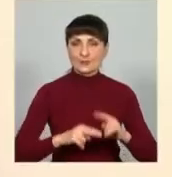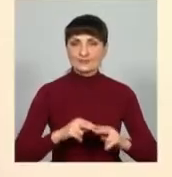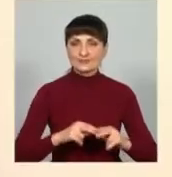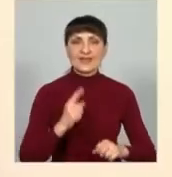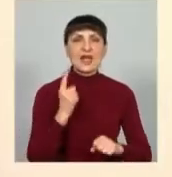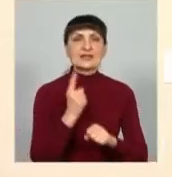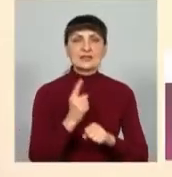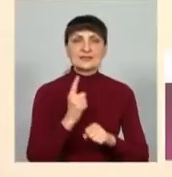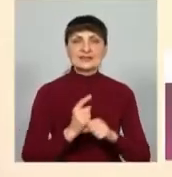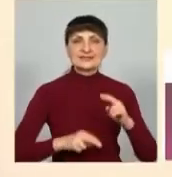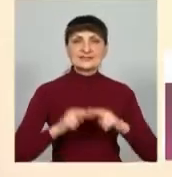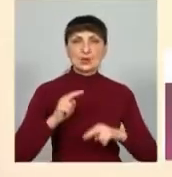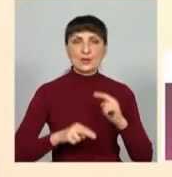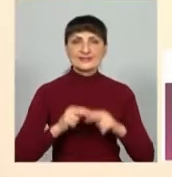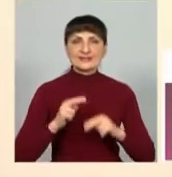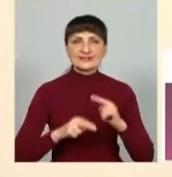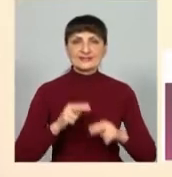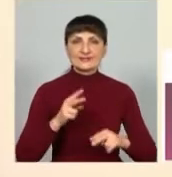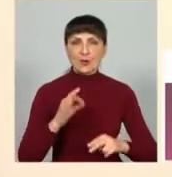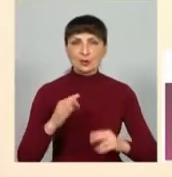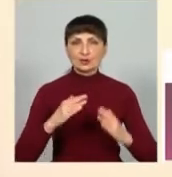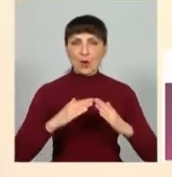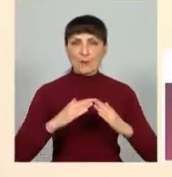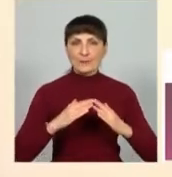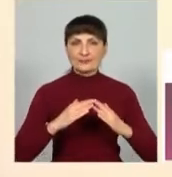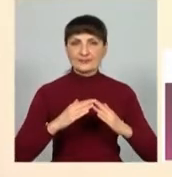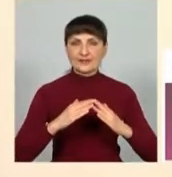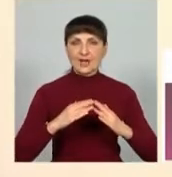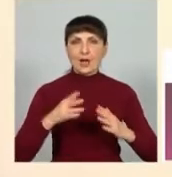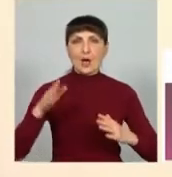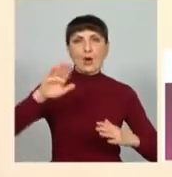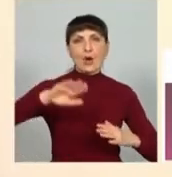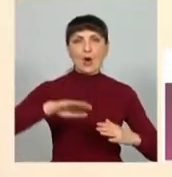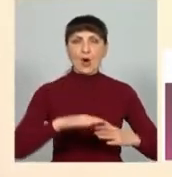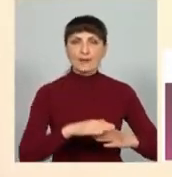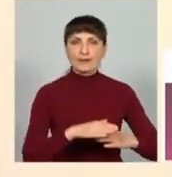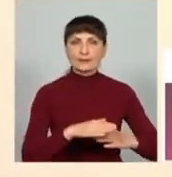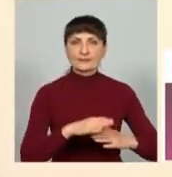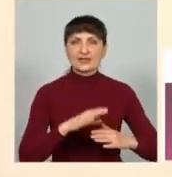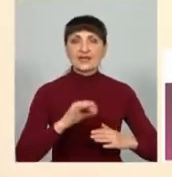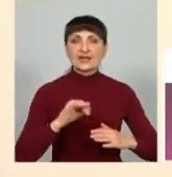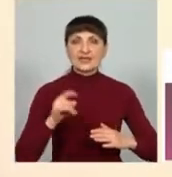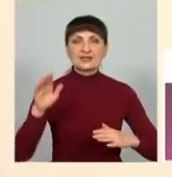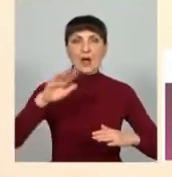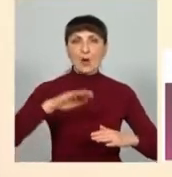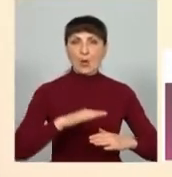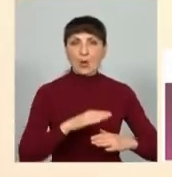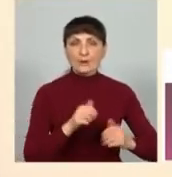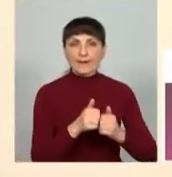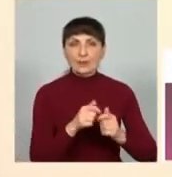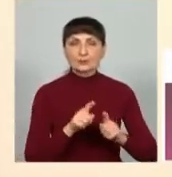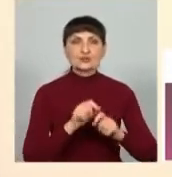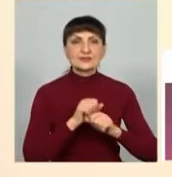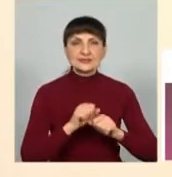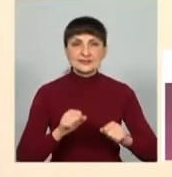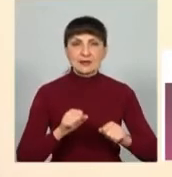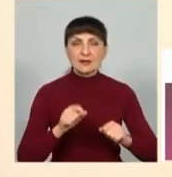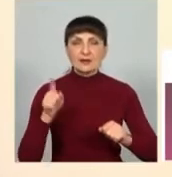Запретить строительство малоэтажных жилых комплексов на склонах горных прилавков или на самих прилавках, предусматривающих